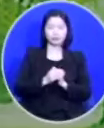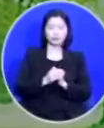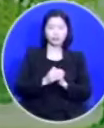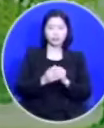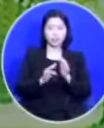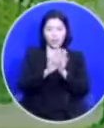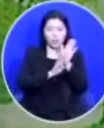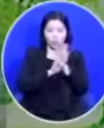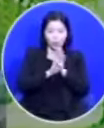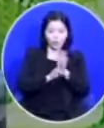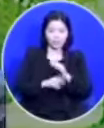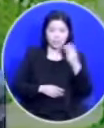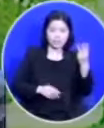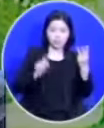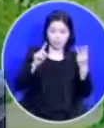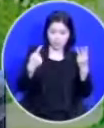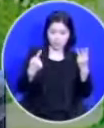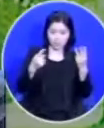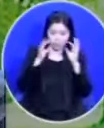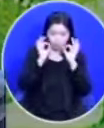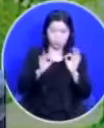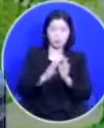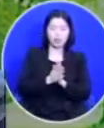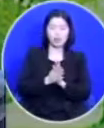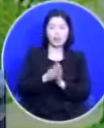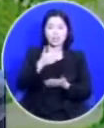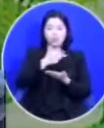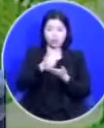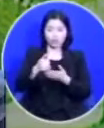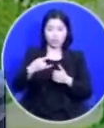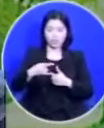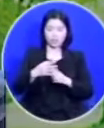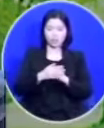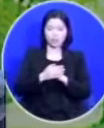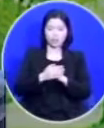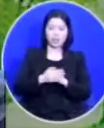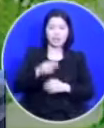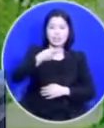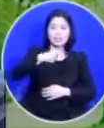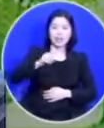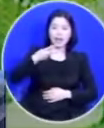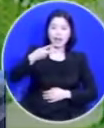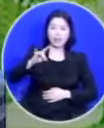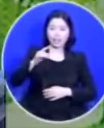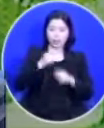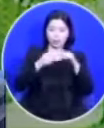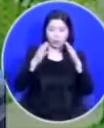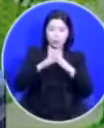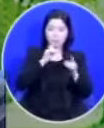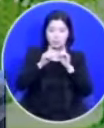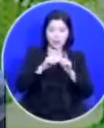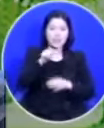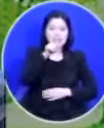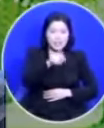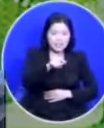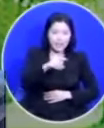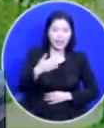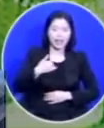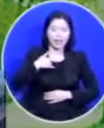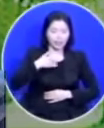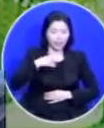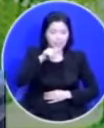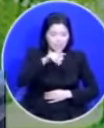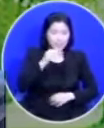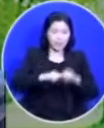요한 개조로 3자 1절에 보면 예수님께 주님께서 4대 교회에 대하여 말씀하기를 내가 내 행위를 아노니